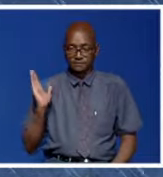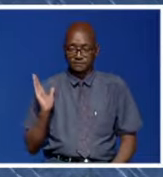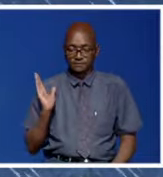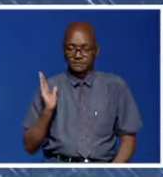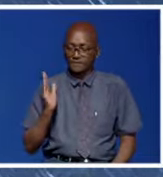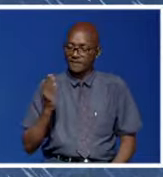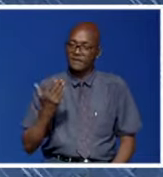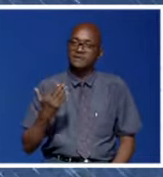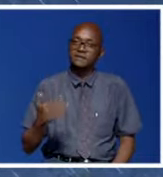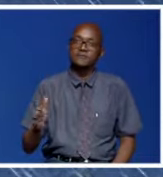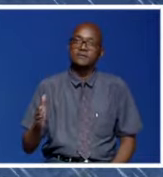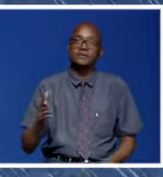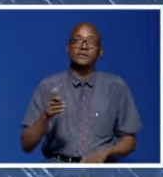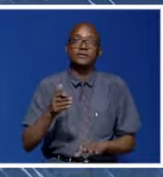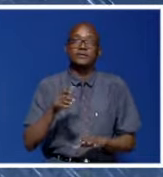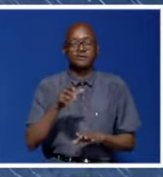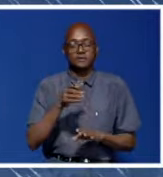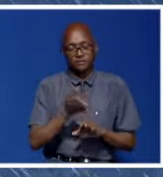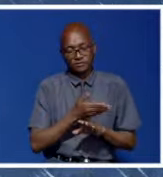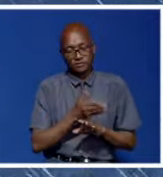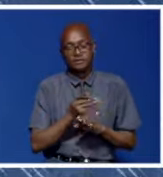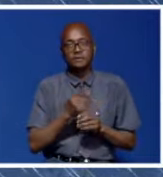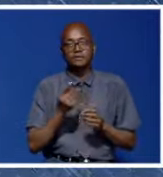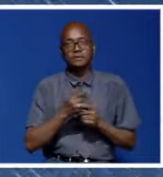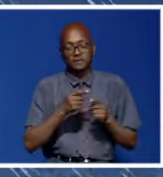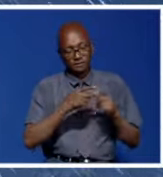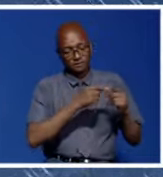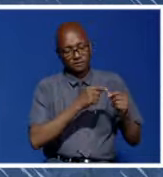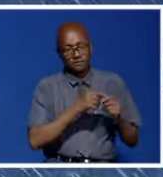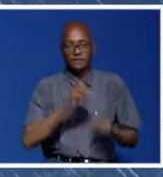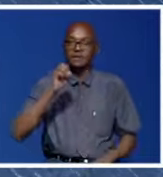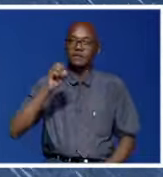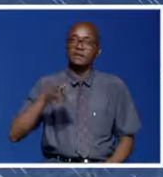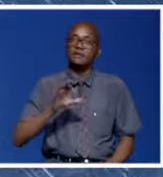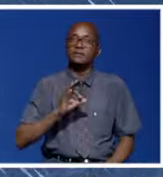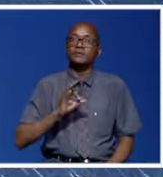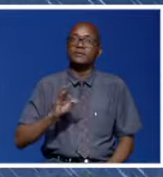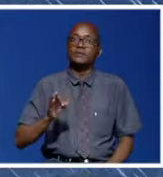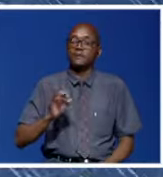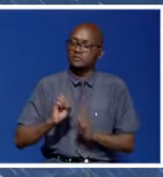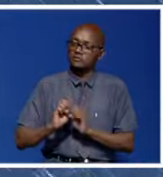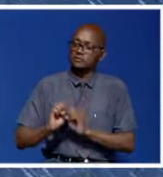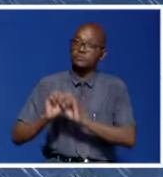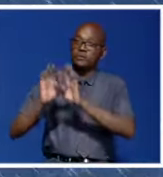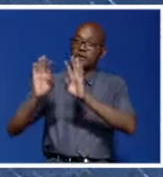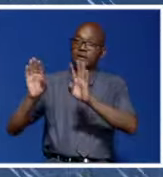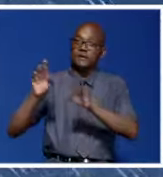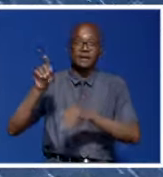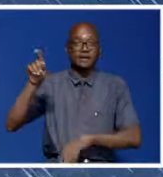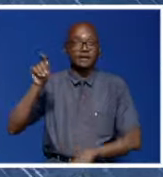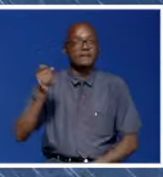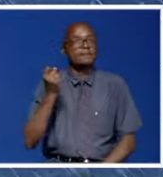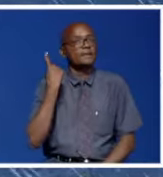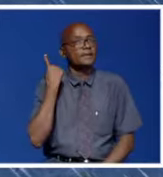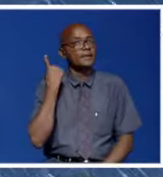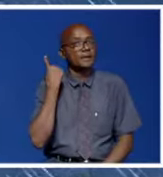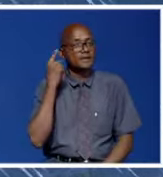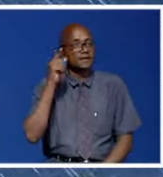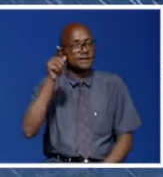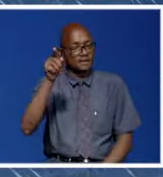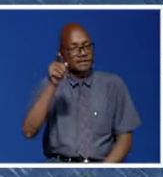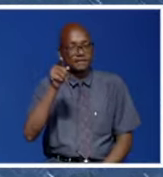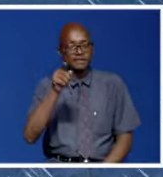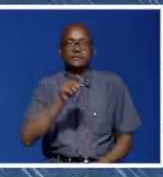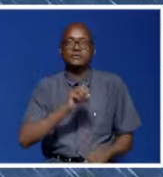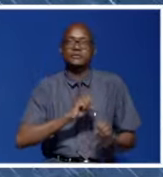mikoa inayozunguka ziwa Victoria, vile vile katika mkoa wa Kigoma pamoja na Tabora magharibi mwa nchi yetu, eneo la Sumbawanga, Mbeya, Iringa na Songea, vile vile kunatarajiwa